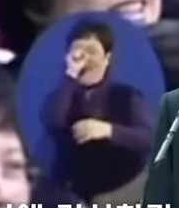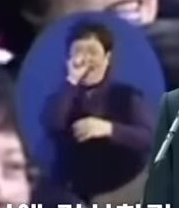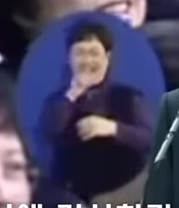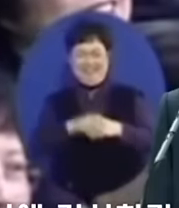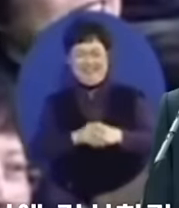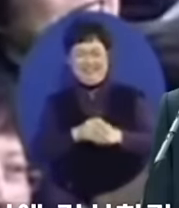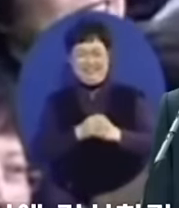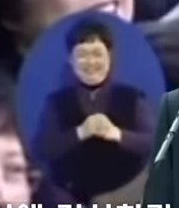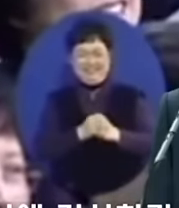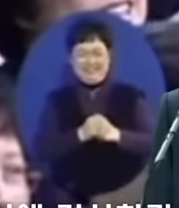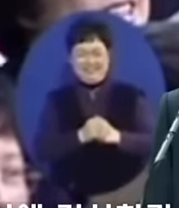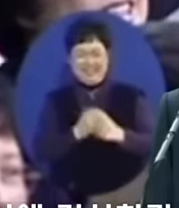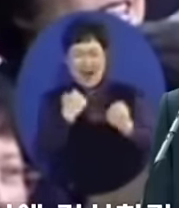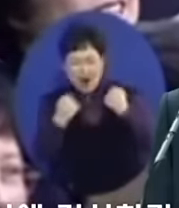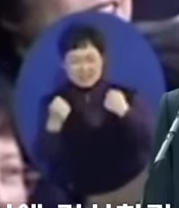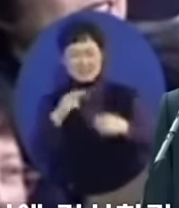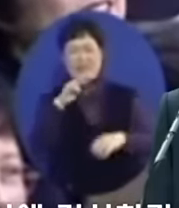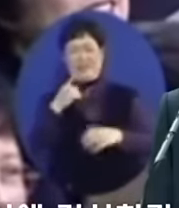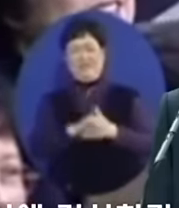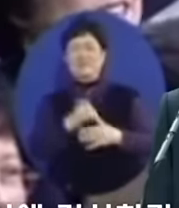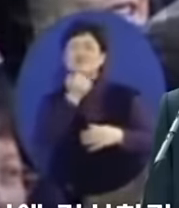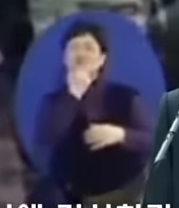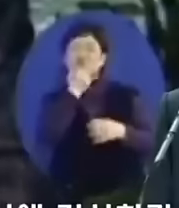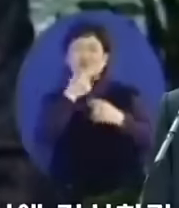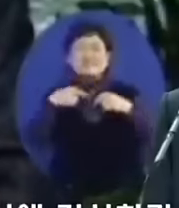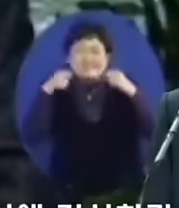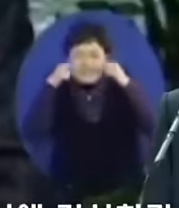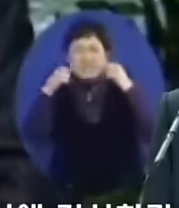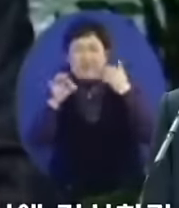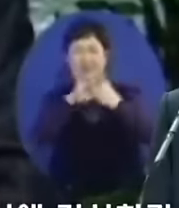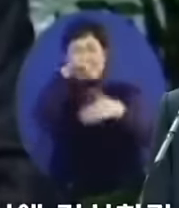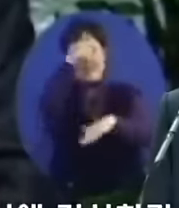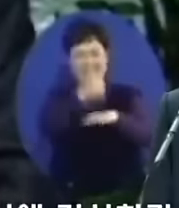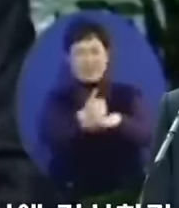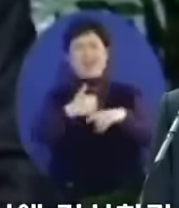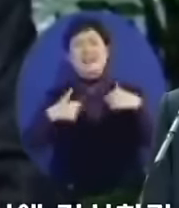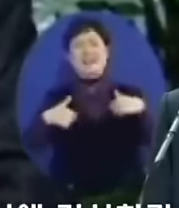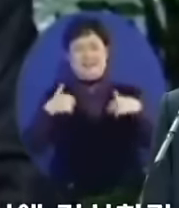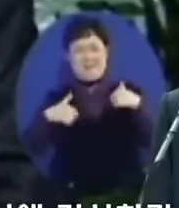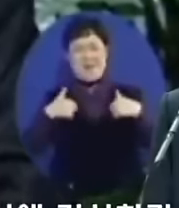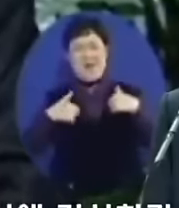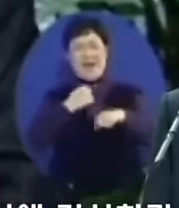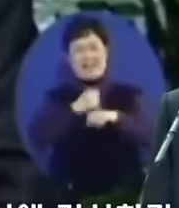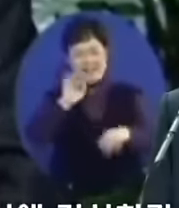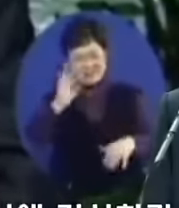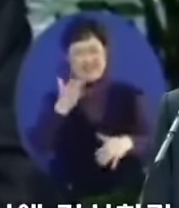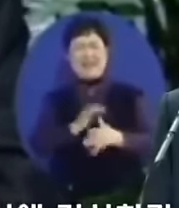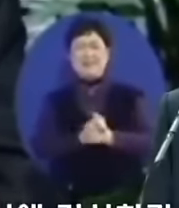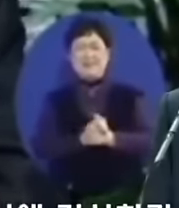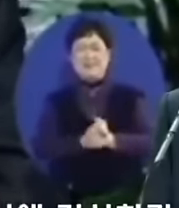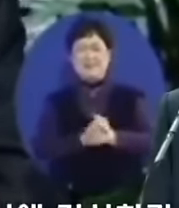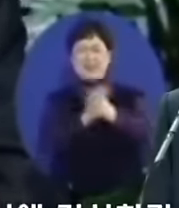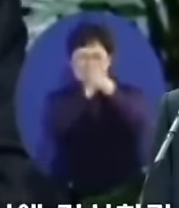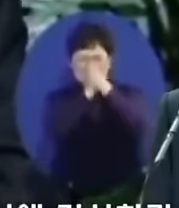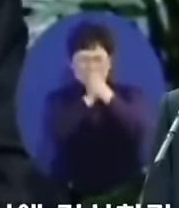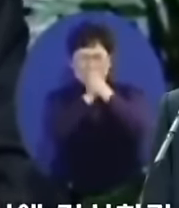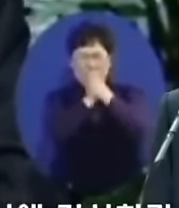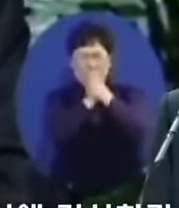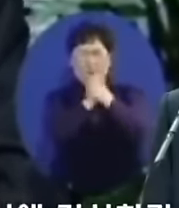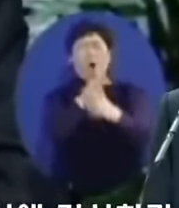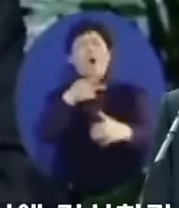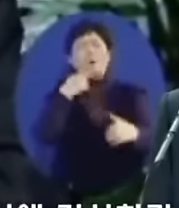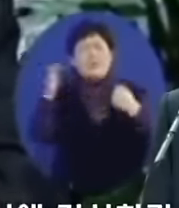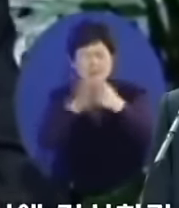것입니다. 억지로라도 웃으면 그 결과는 기뻐하게 된 것입니다. 기도도 안 하니까 하라는